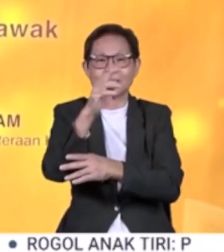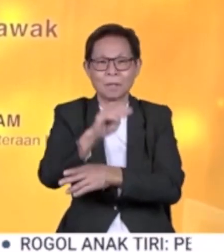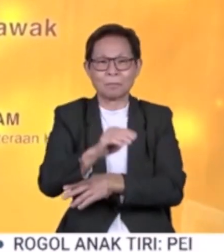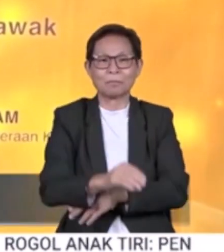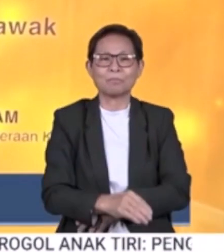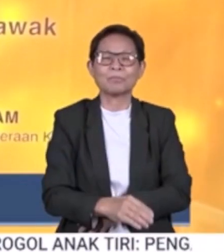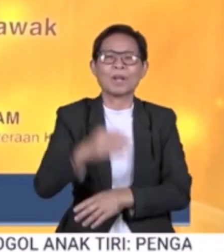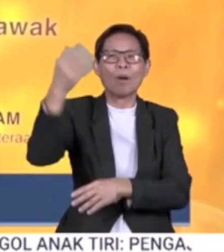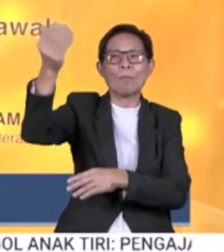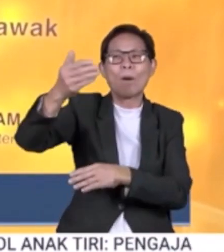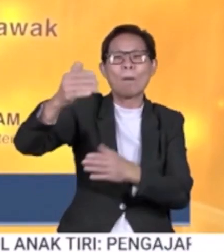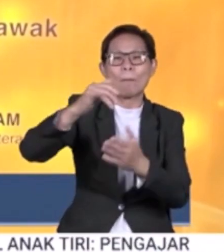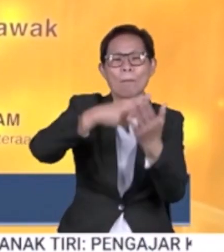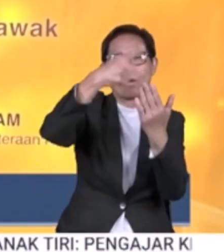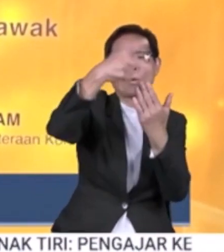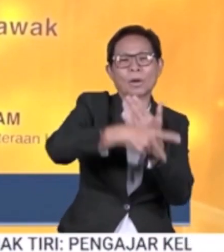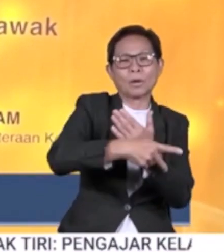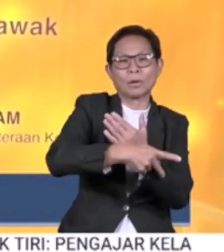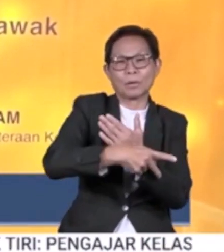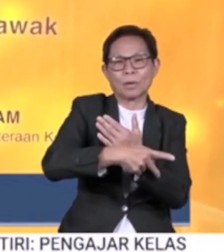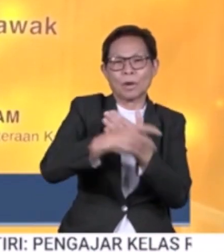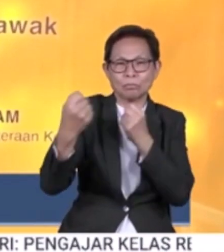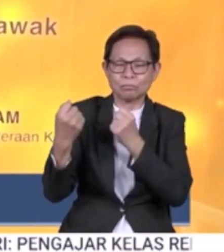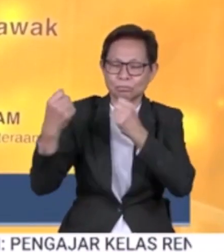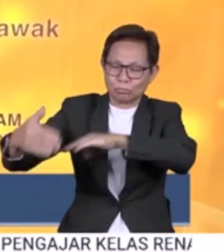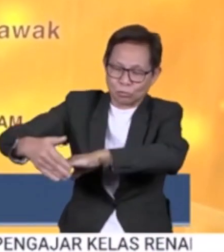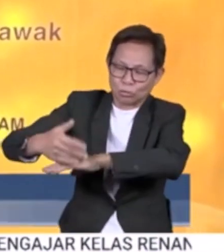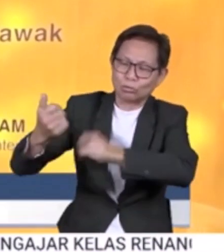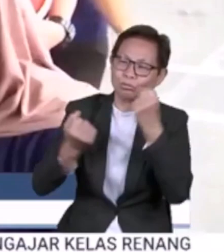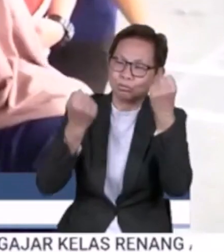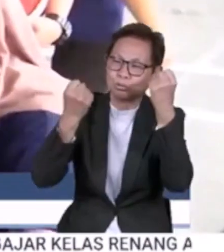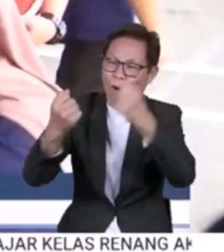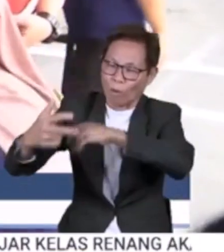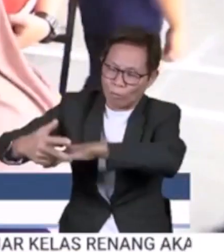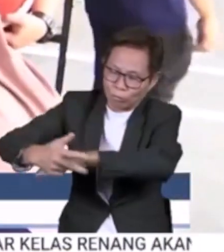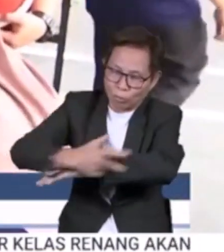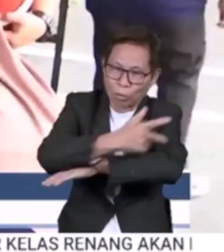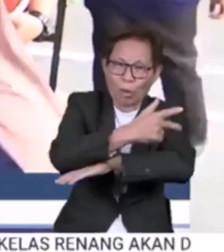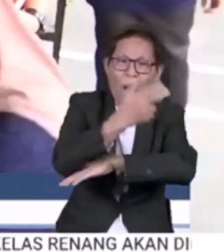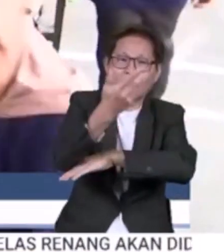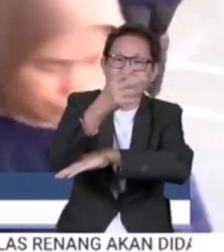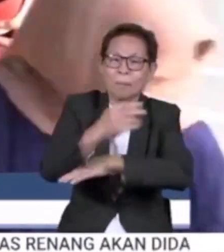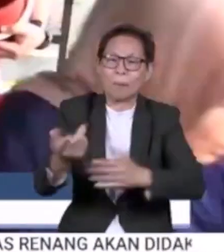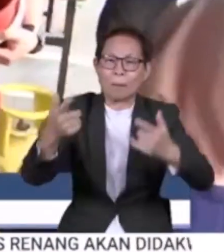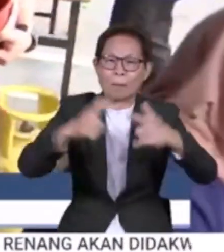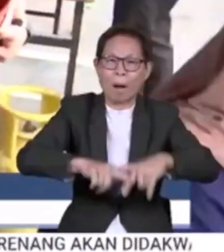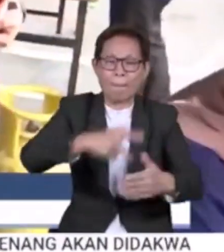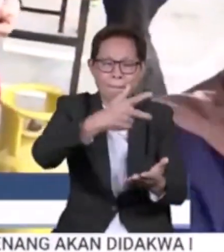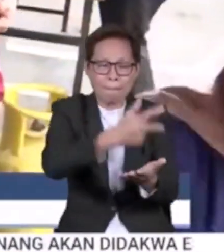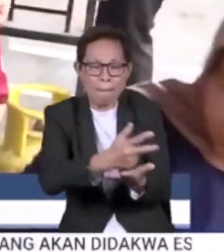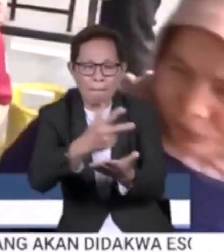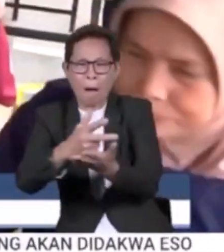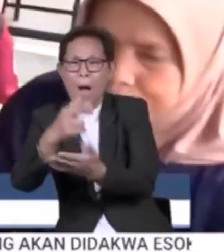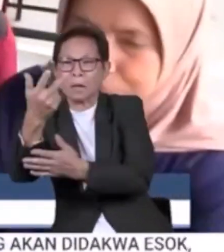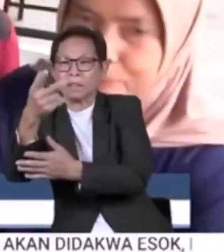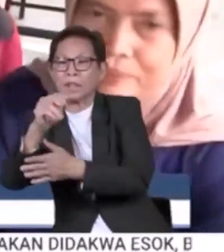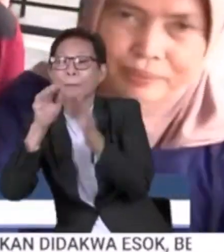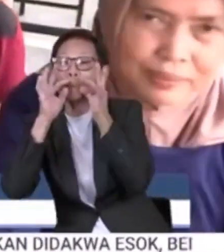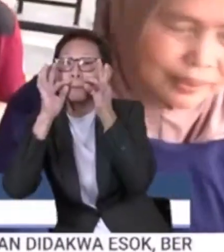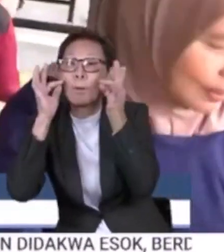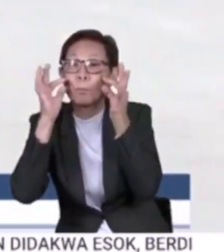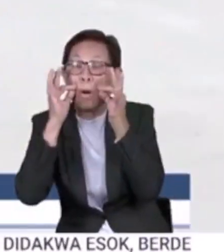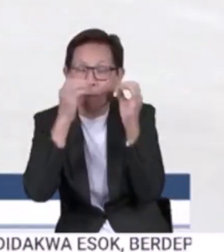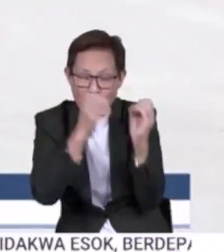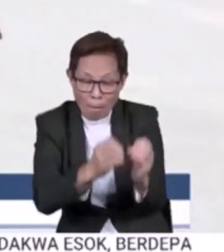dia berucap demikian pada program drive thru add RTM 2023 ya berlangsung di tempat letak kereta RTM kucing